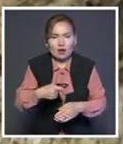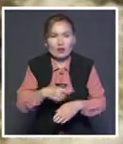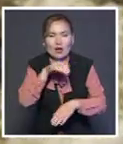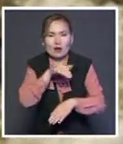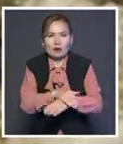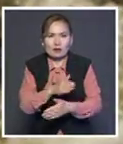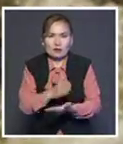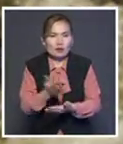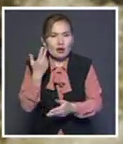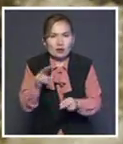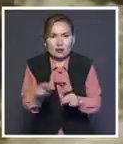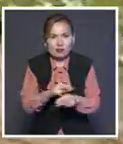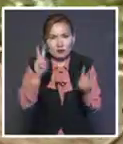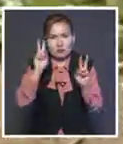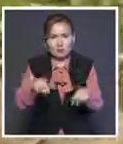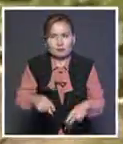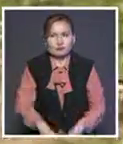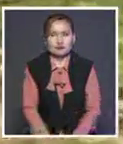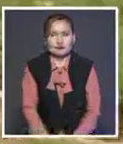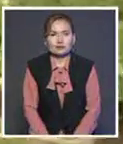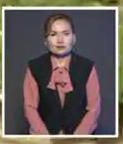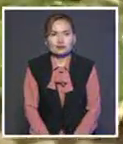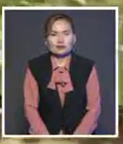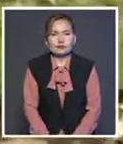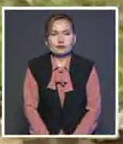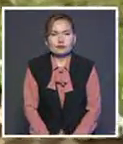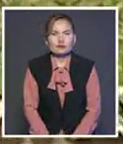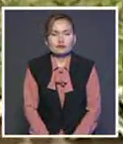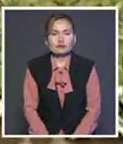анықталып отыр. Раушан Сайлауғызы, Рыскүл Мадвасова, Серік Нұртаза, Қазақстан ұлттық арнасы, Семей.